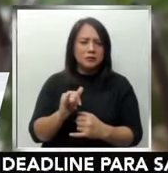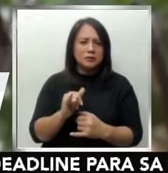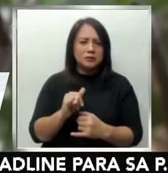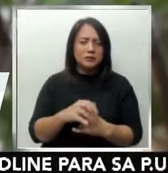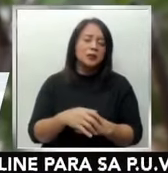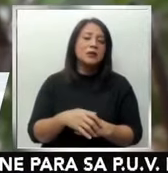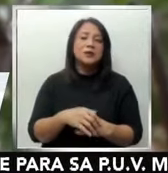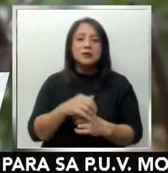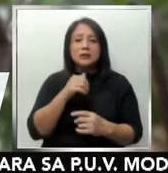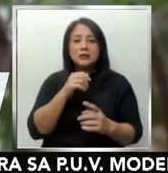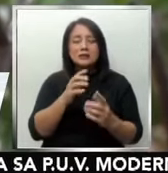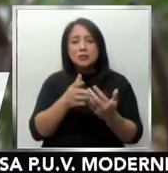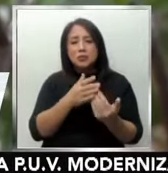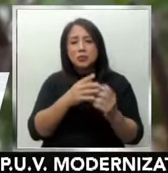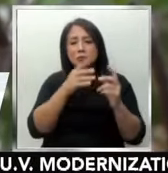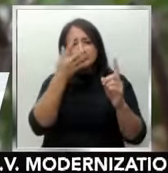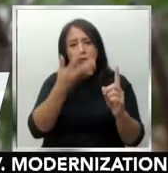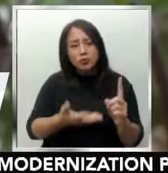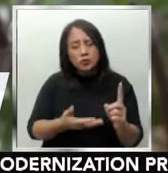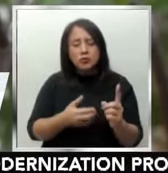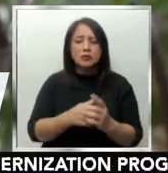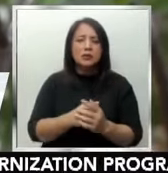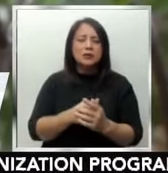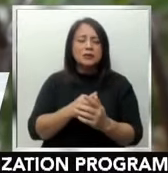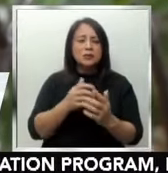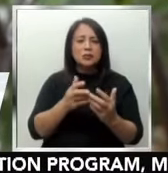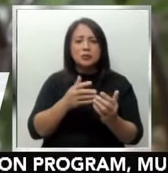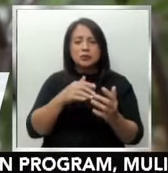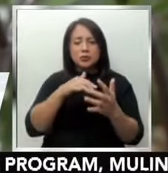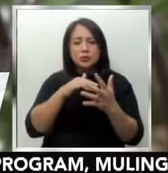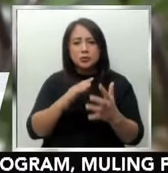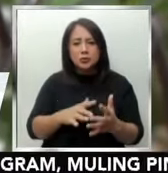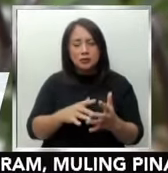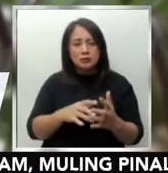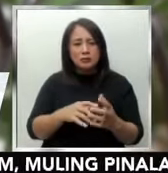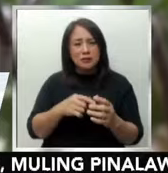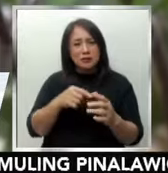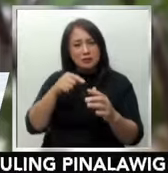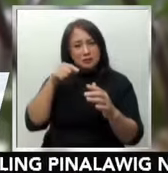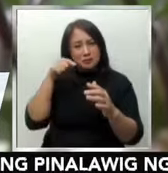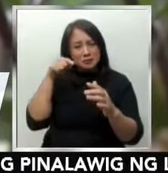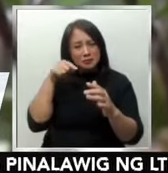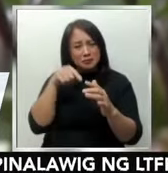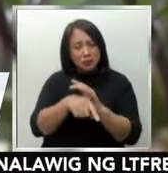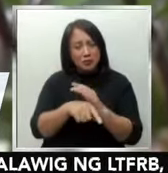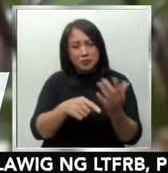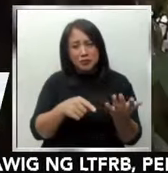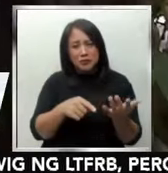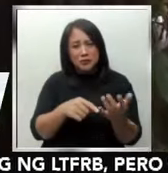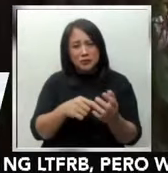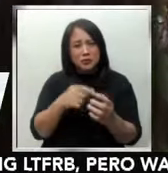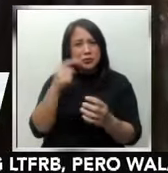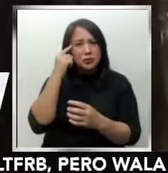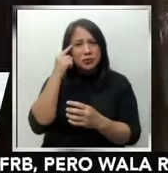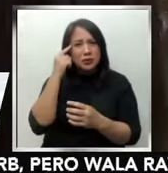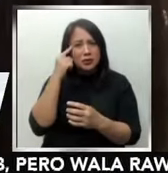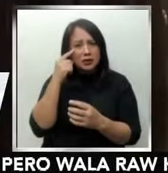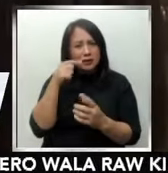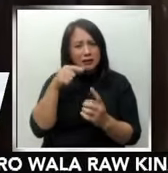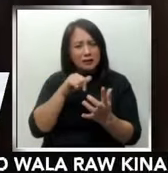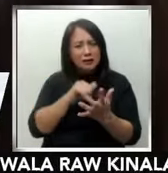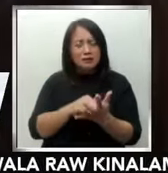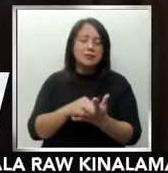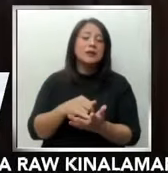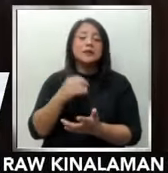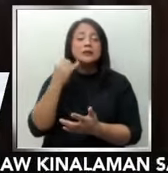person an ordinary students na gagawa ng ganyan para maisip na iba para maisip na gawin ng ganyan si John Michael ang